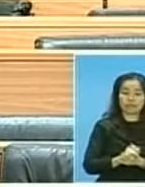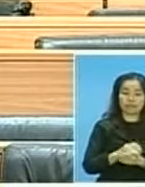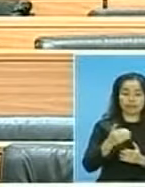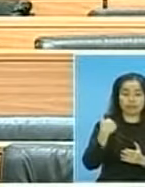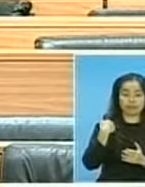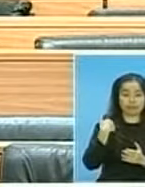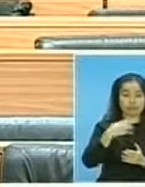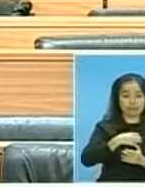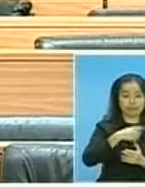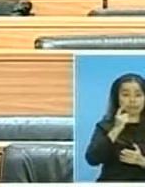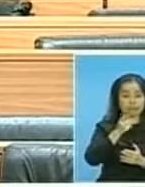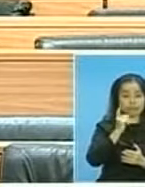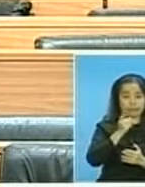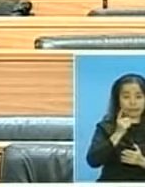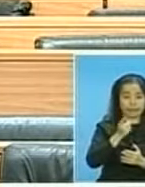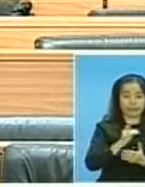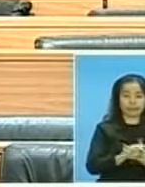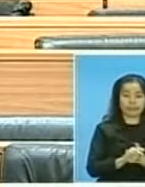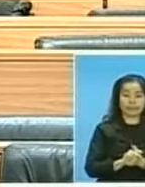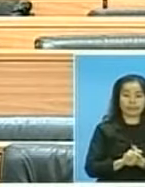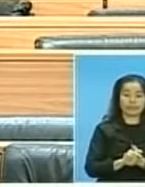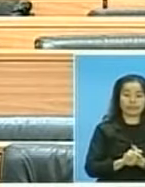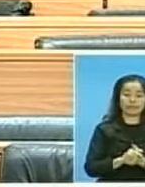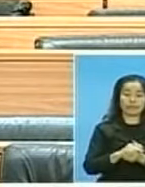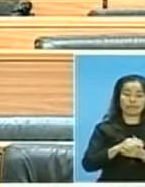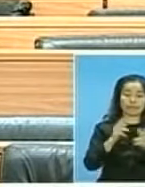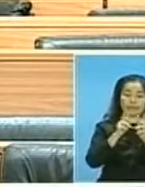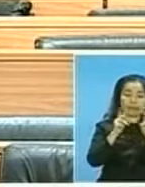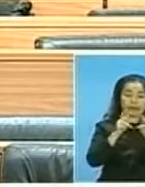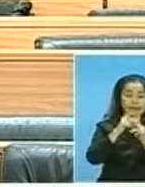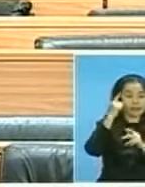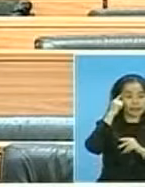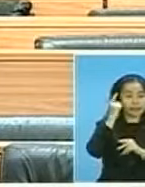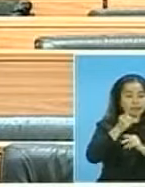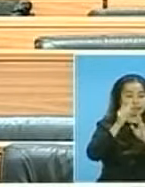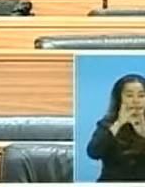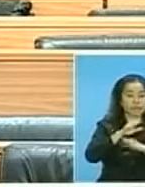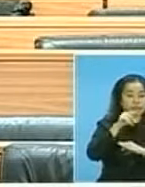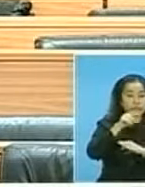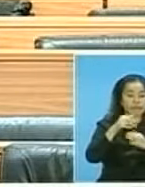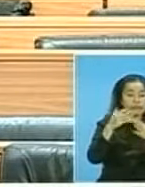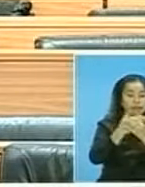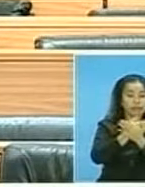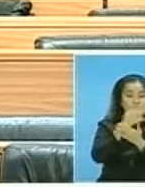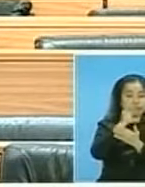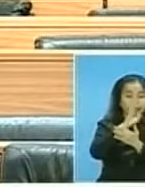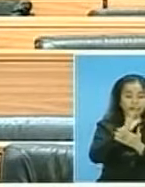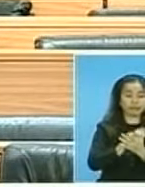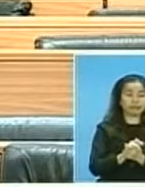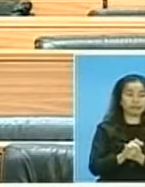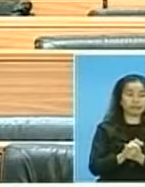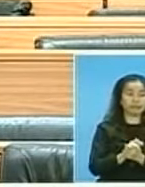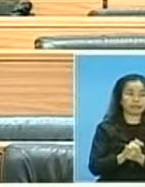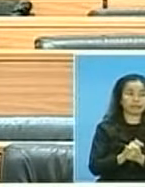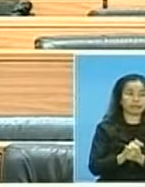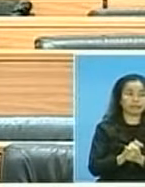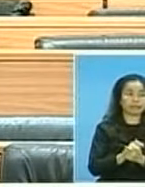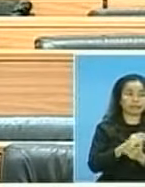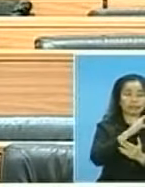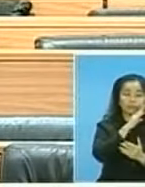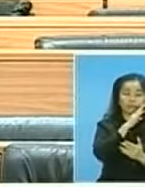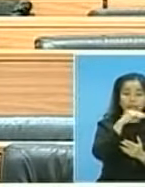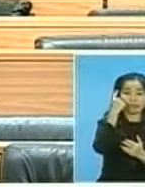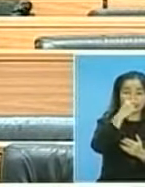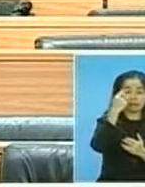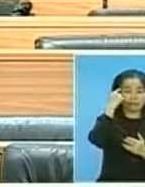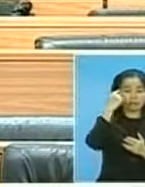ยืนยันตามร่างเดิมที่กรรมธิการเห็นชอบมาแน่นอนว่าถ้าใคร